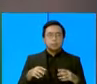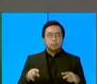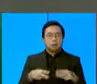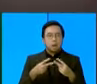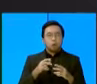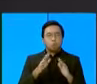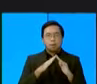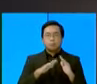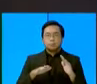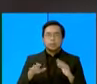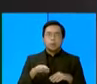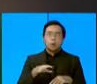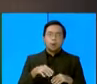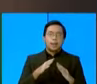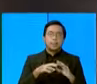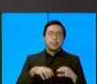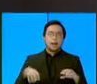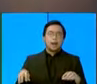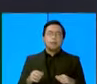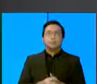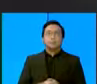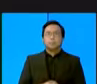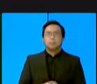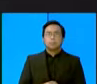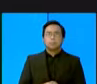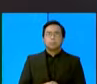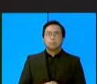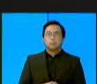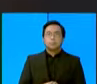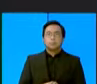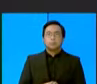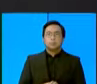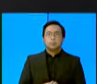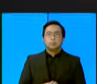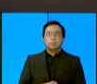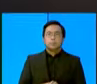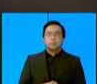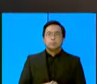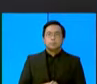bersama kerabat dan tetangga. Tim Kontributor iNews melaporkan.